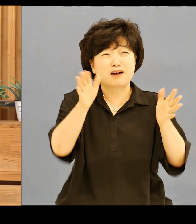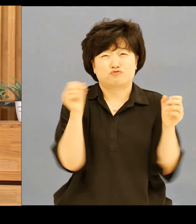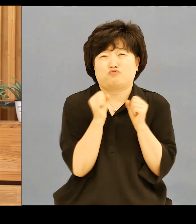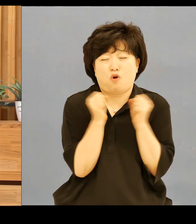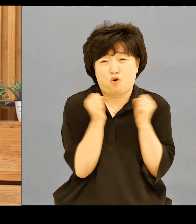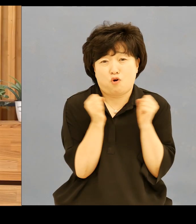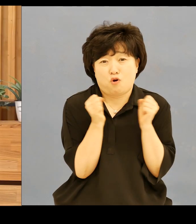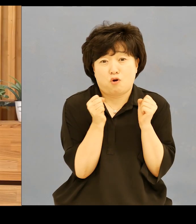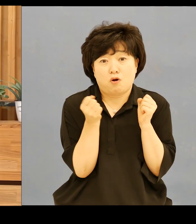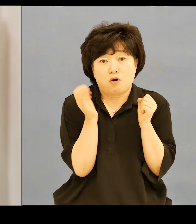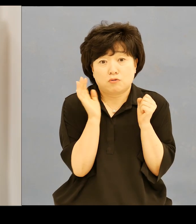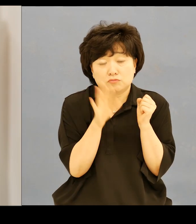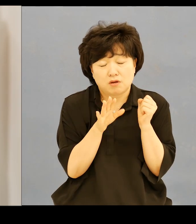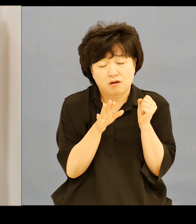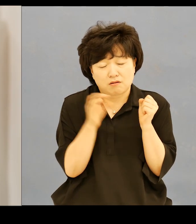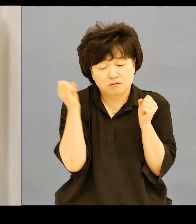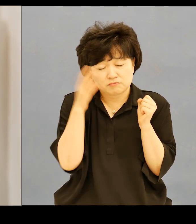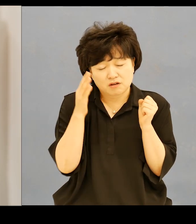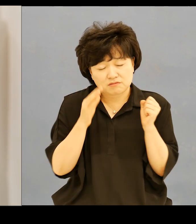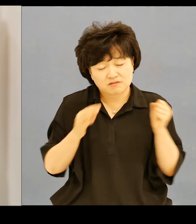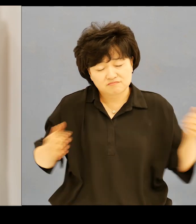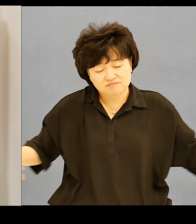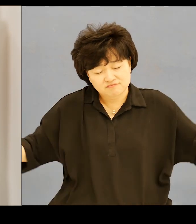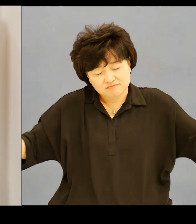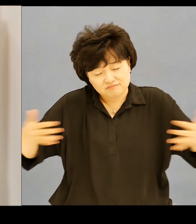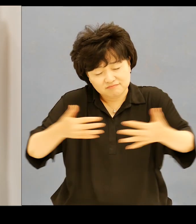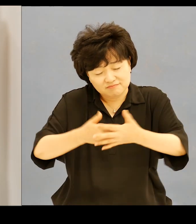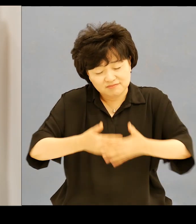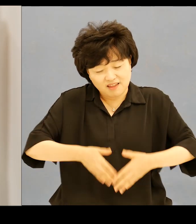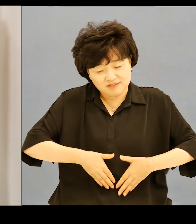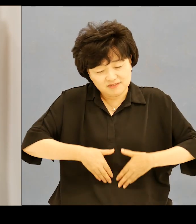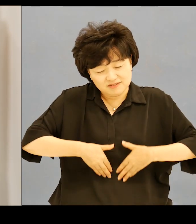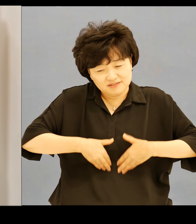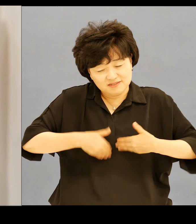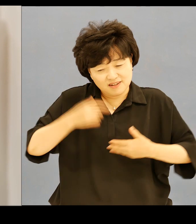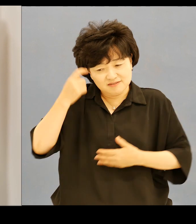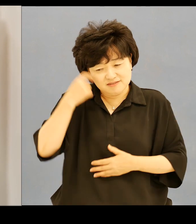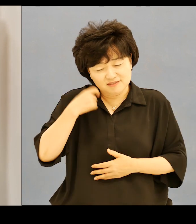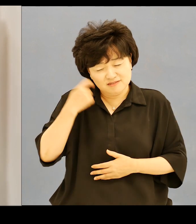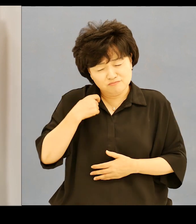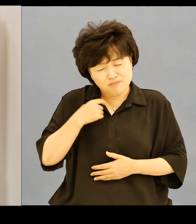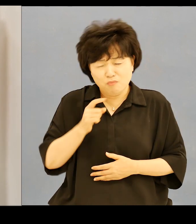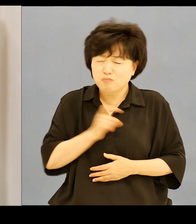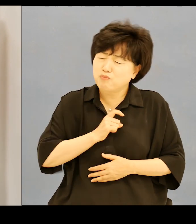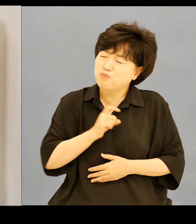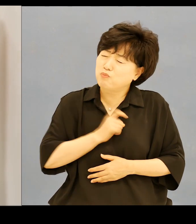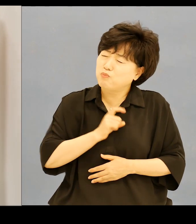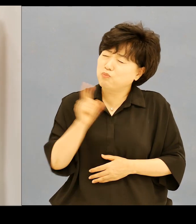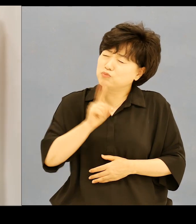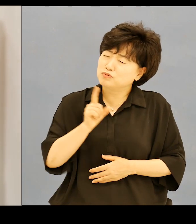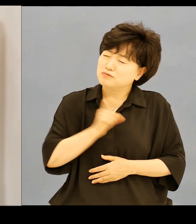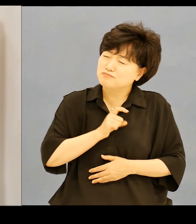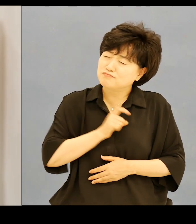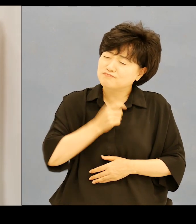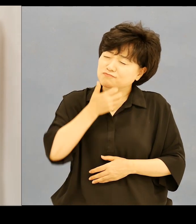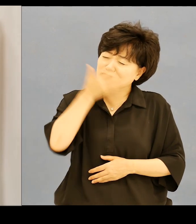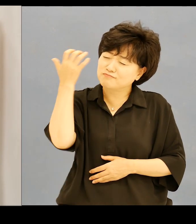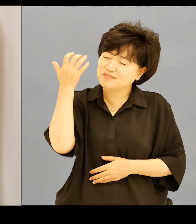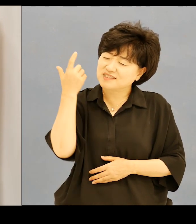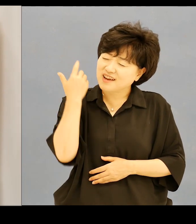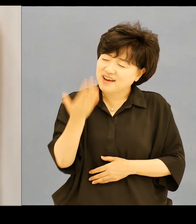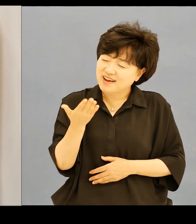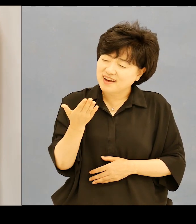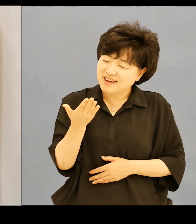느낌이 들었어요 네. 그래서 이게 뭐지 하고 생각을 해도 그냥 꿈인가 막 그렇게 생각을